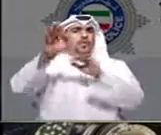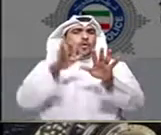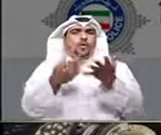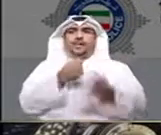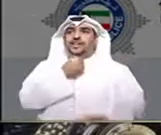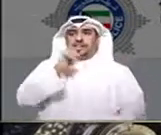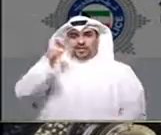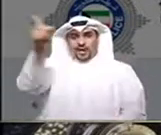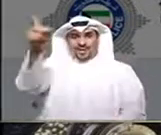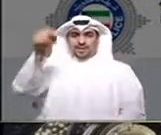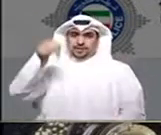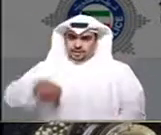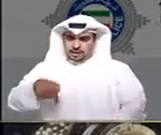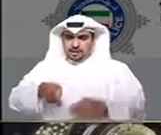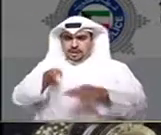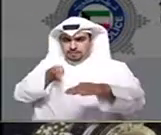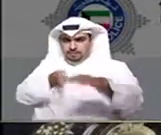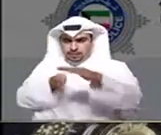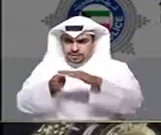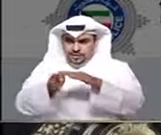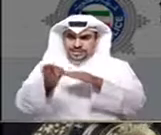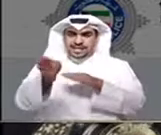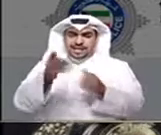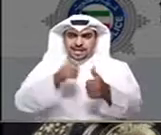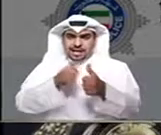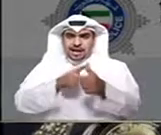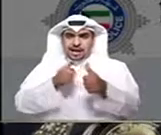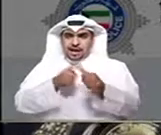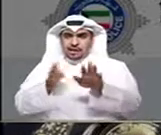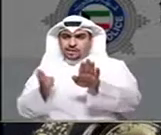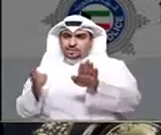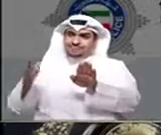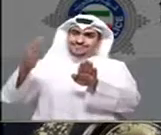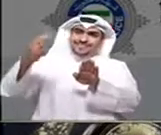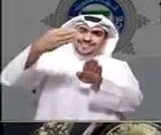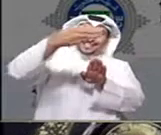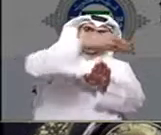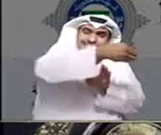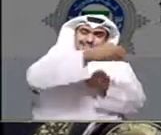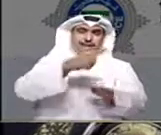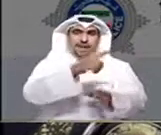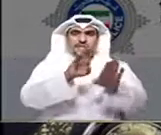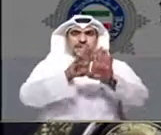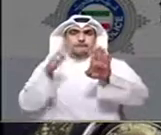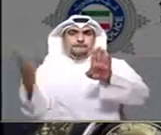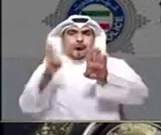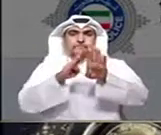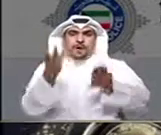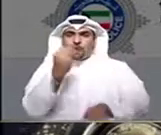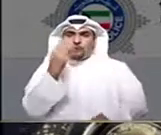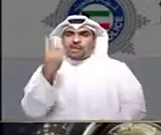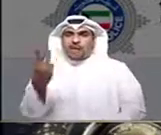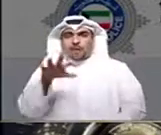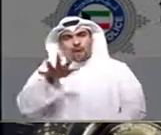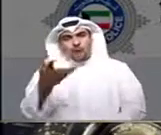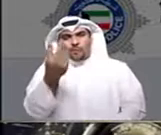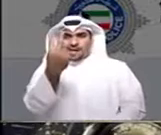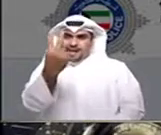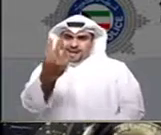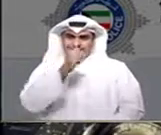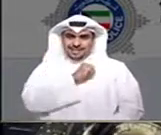الرئيسي وصولا لاستاد جابر ثم الصعود إلى الجسر والاستمرار حتى الوصول إلى البوابات رقم 3 أو 2.